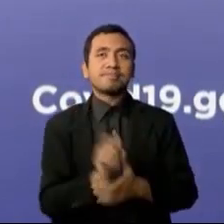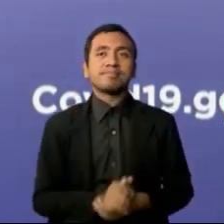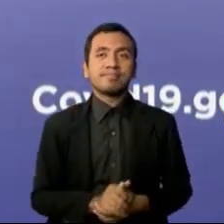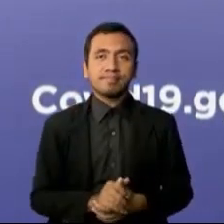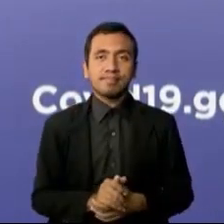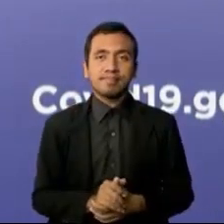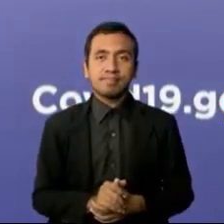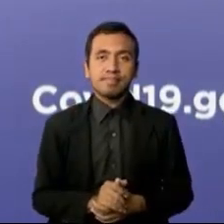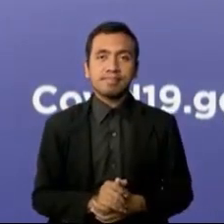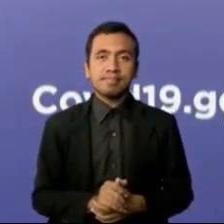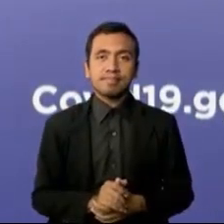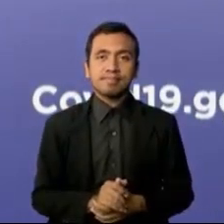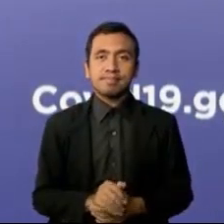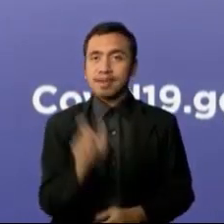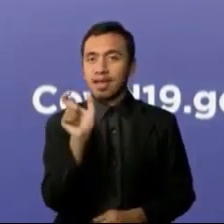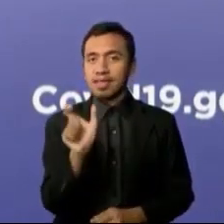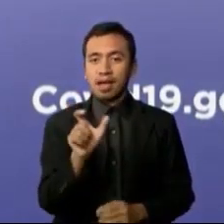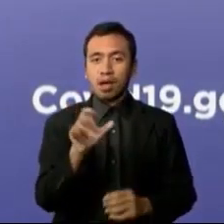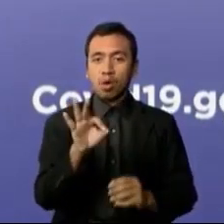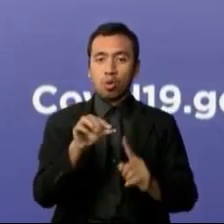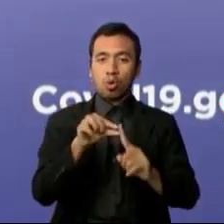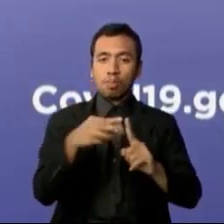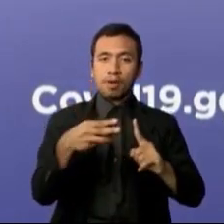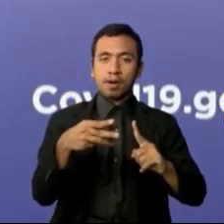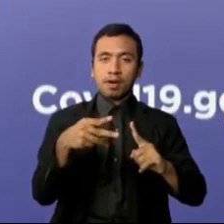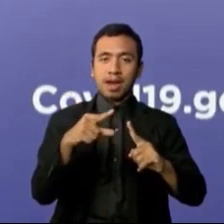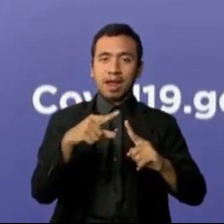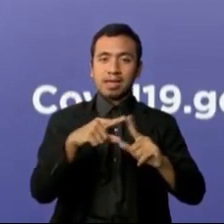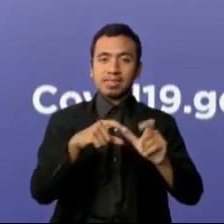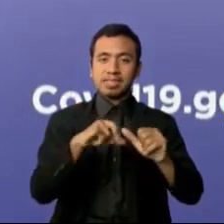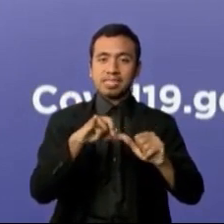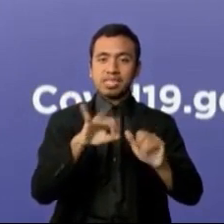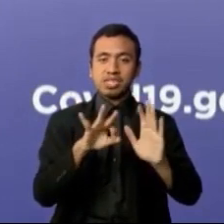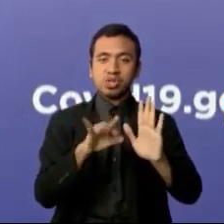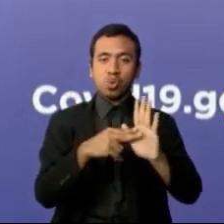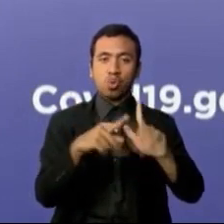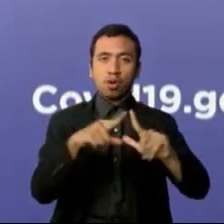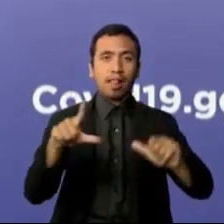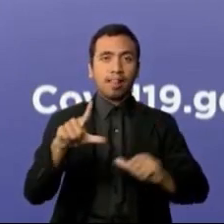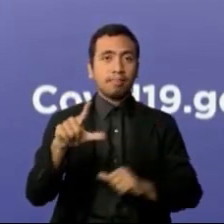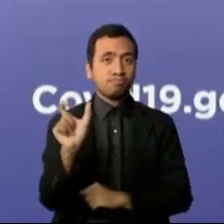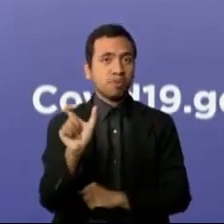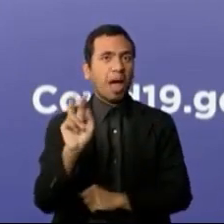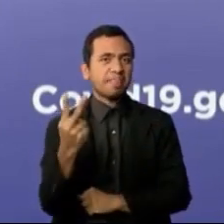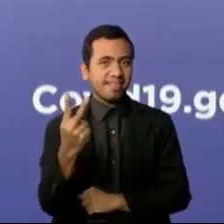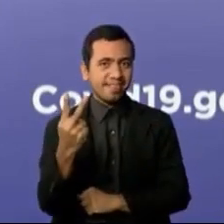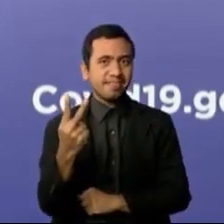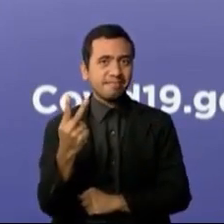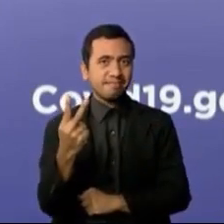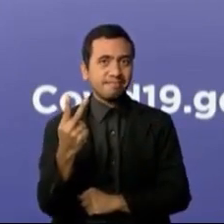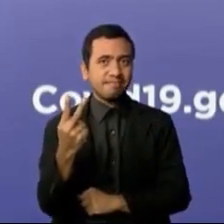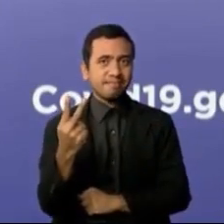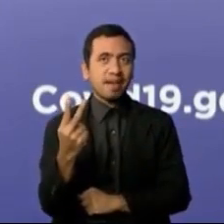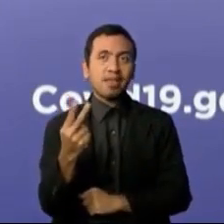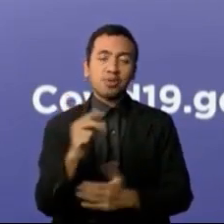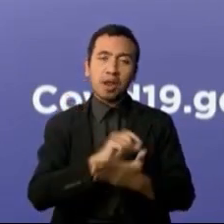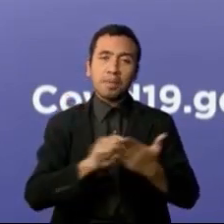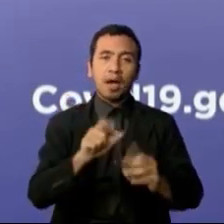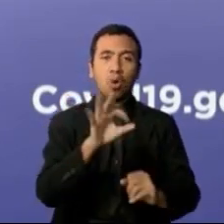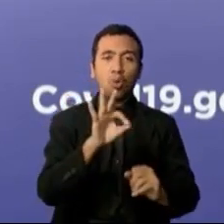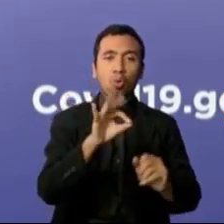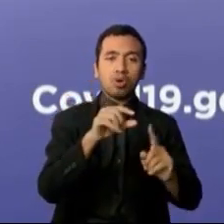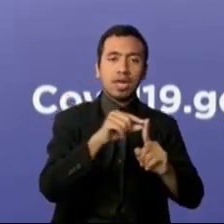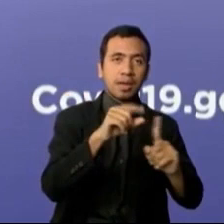menggunakan definisi operasional yang ada di revisi empat dengan istilah orang dalam